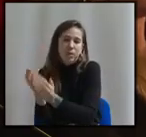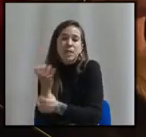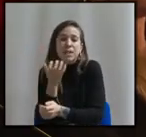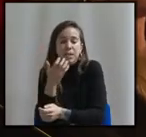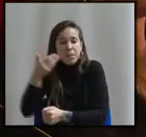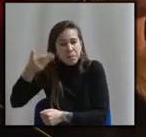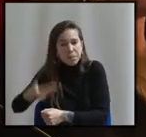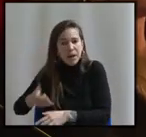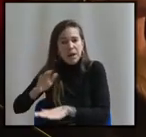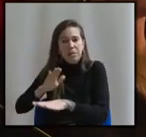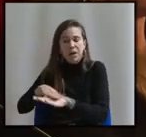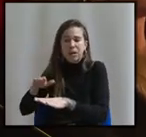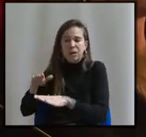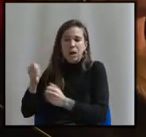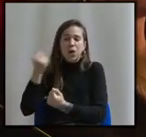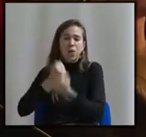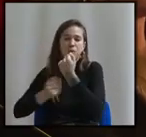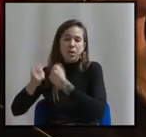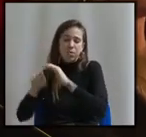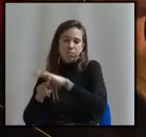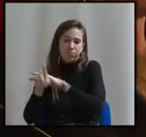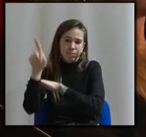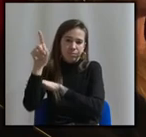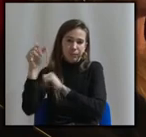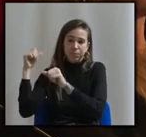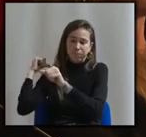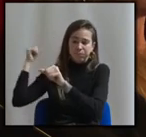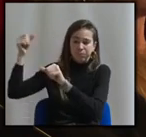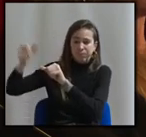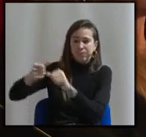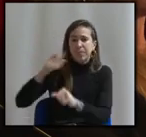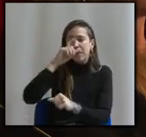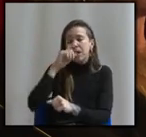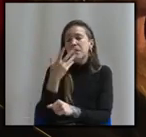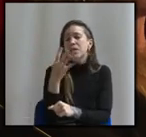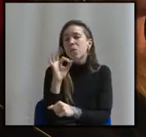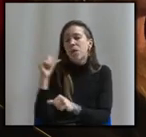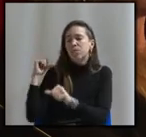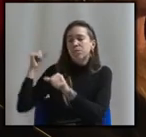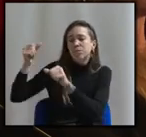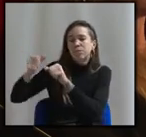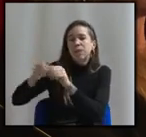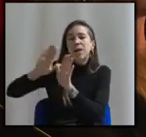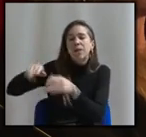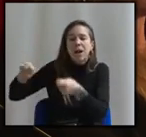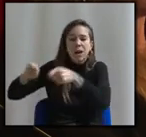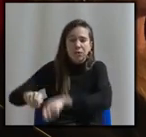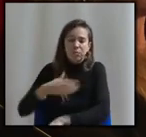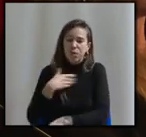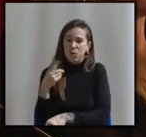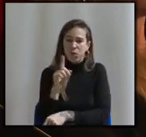el seu col·lapse financer després de 50 anys des de la seva creació i es vegi obligada a tancar. Però el que